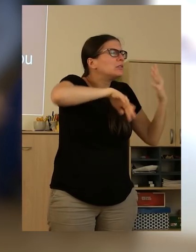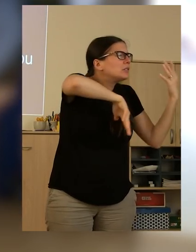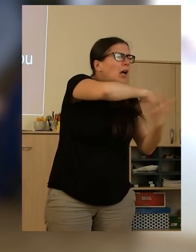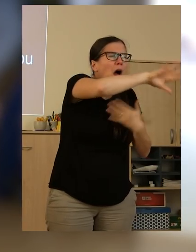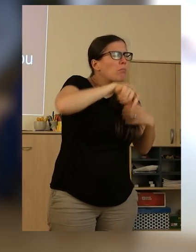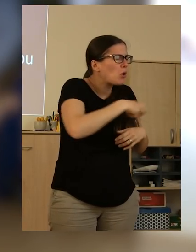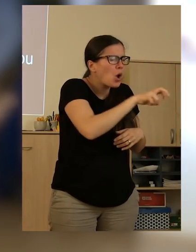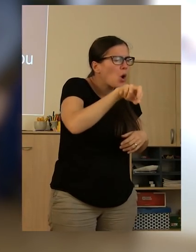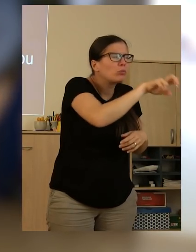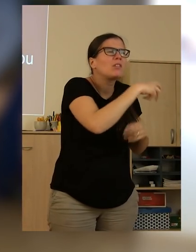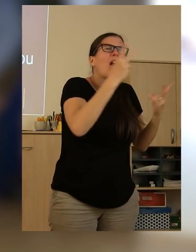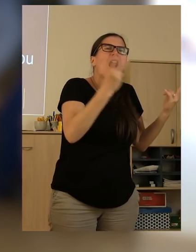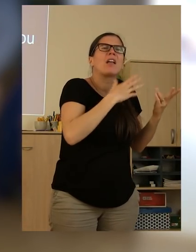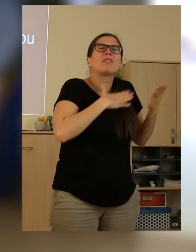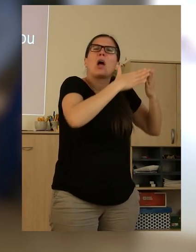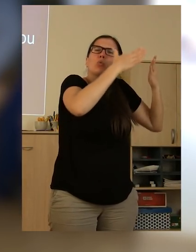nemohl jsem najít domov.